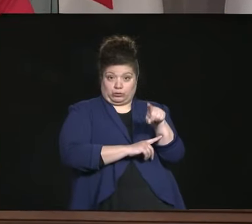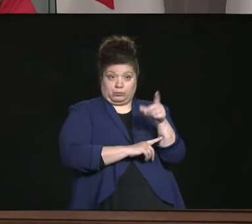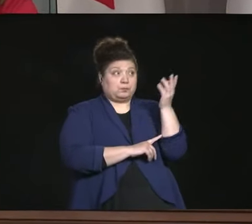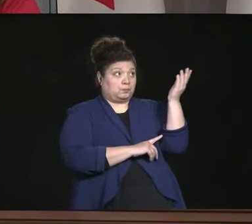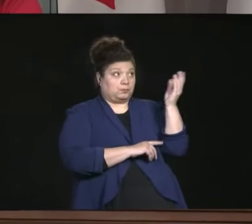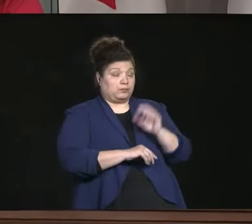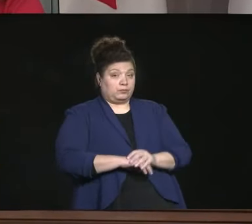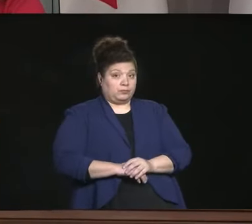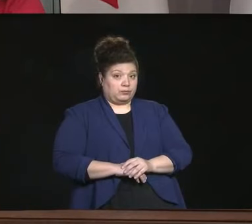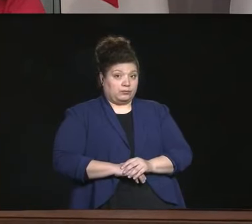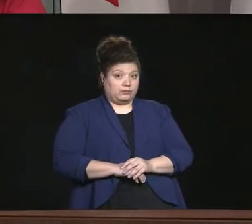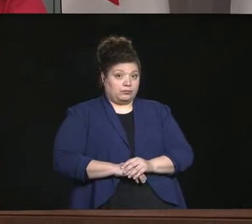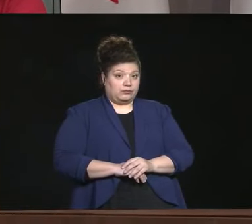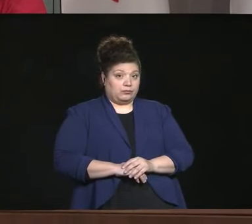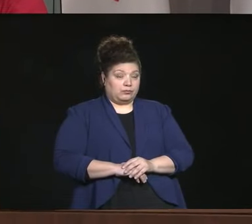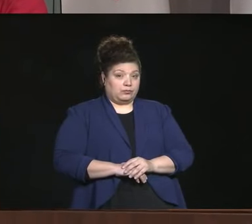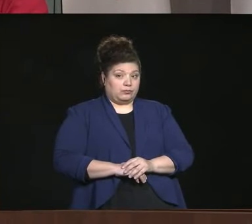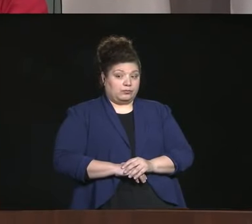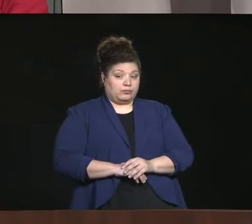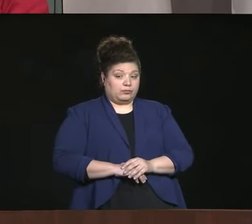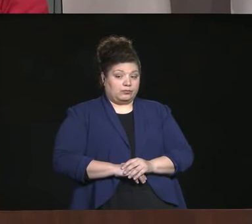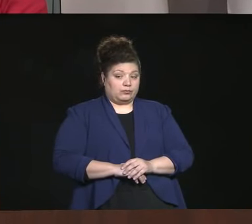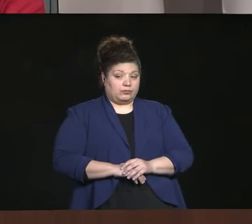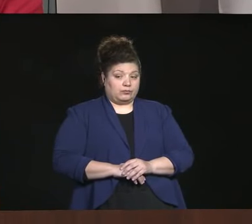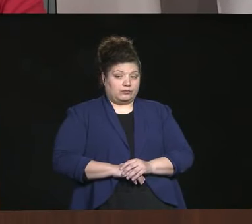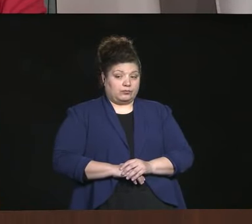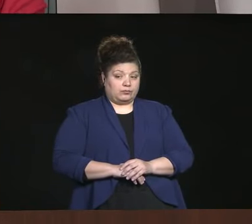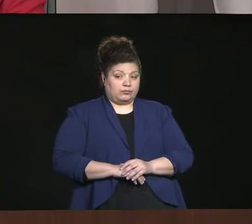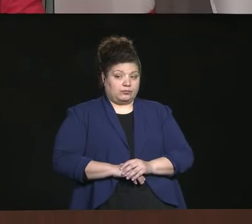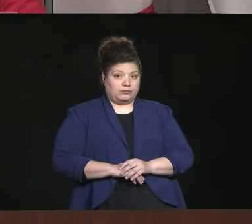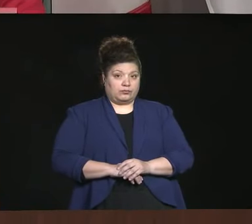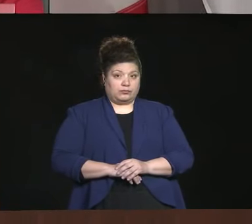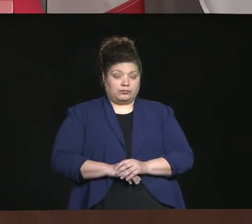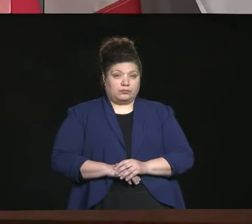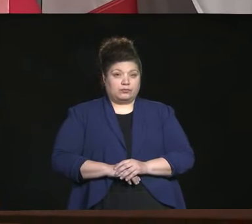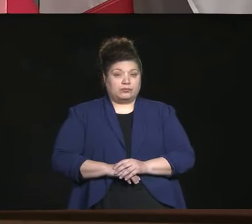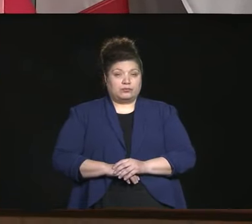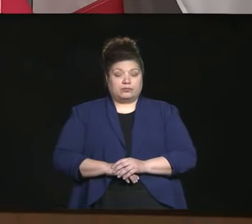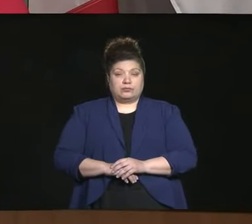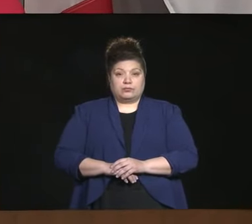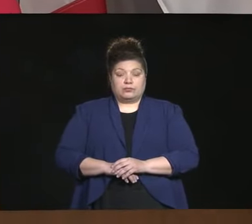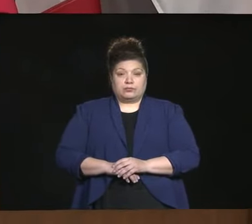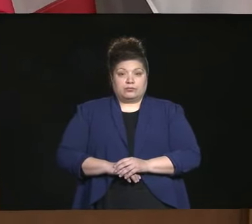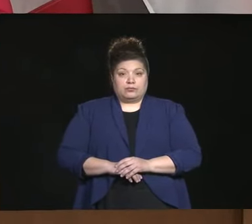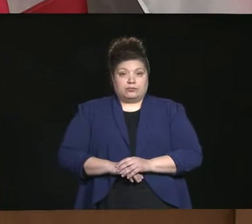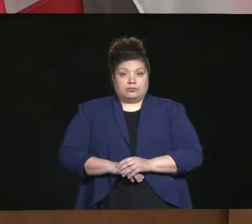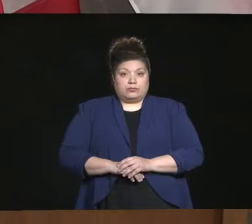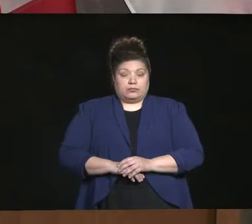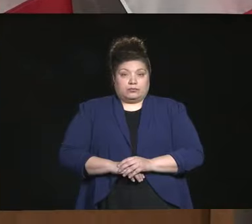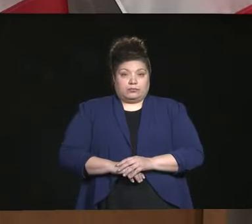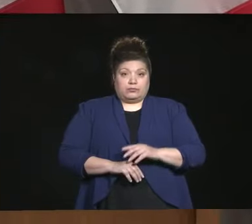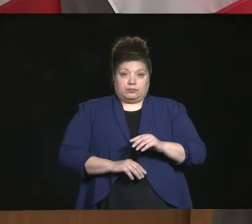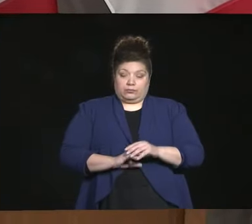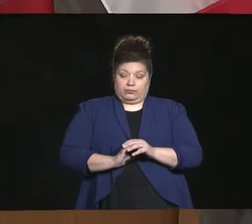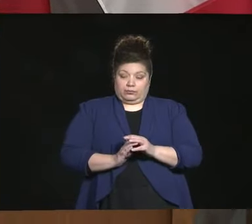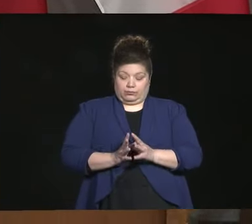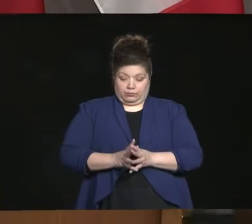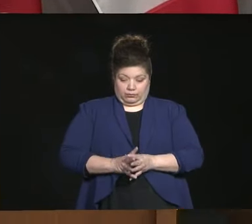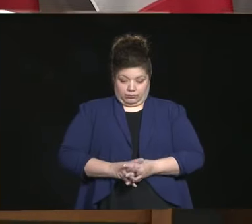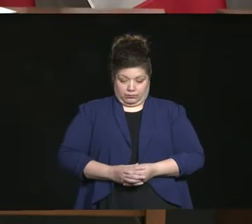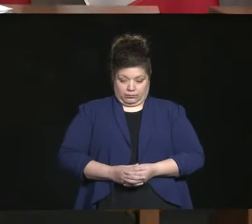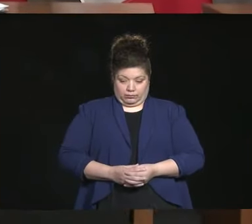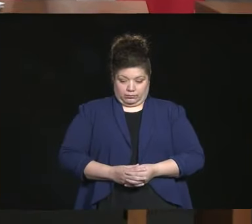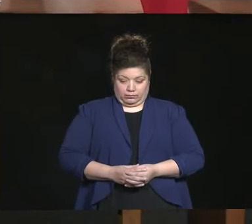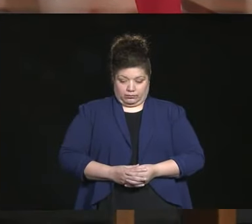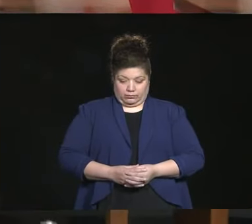Thank you. Merci. If you have a question, please press star 1 on your telephone keypad. Si vous avez une question, faites étoile 1